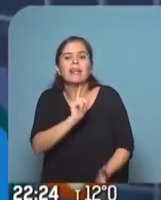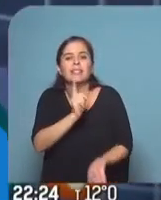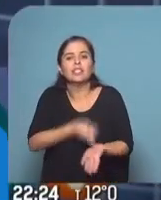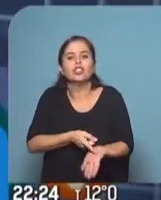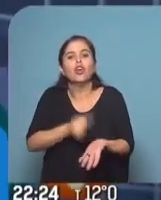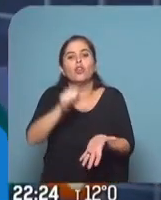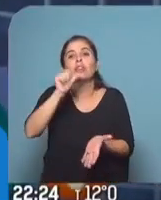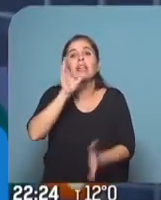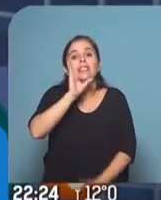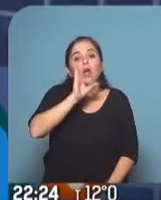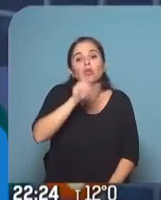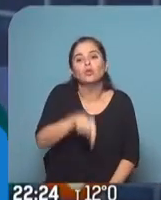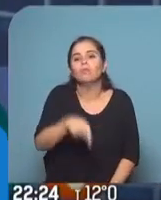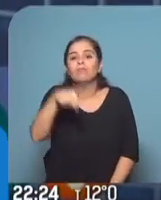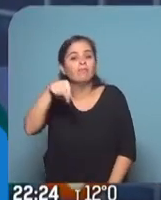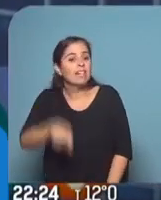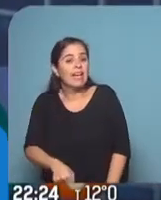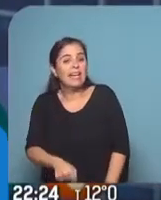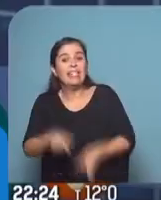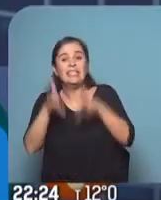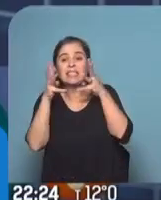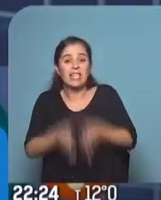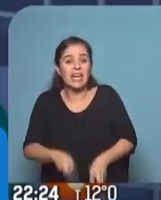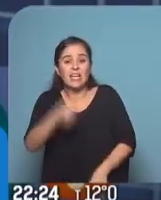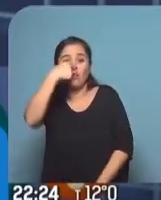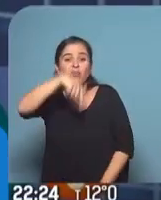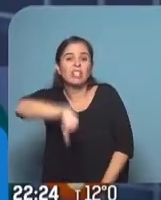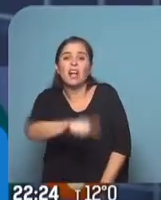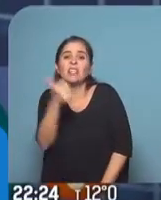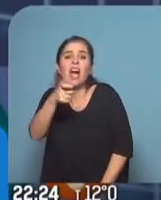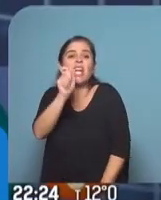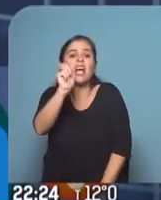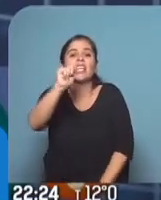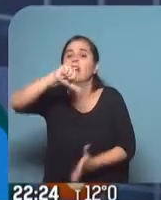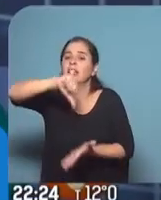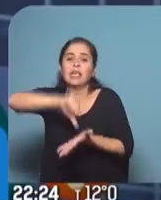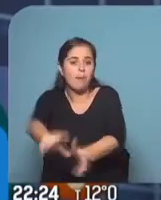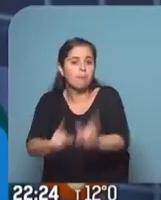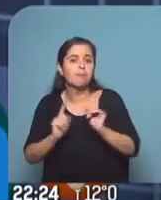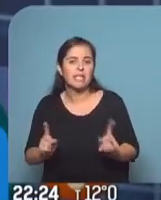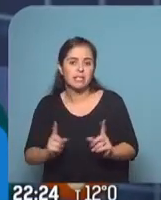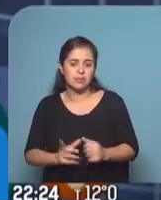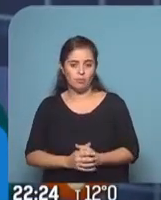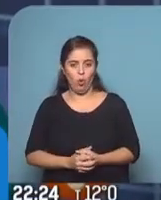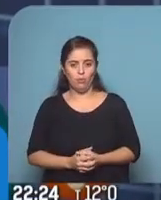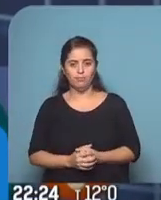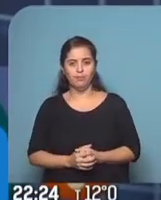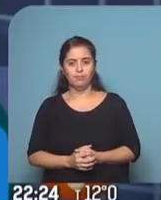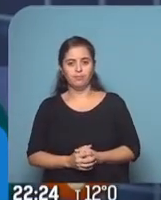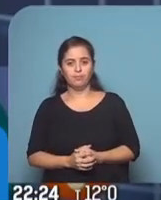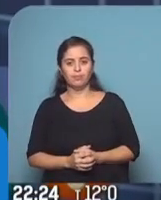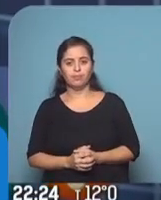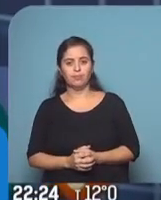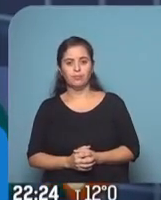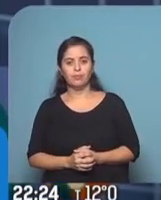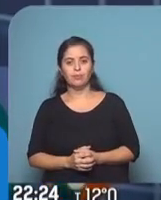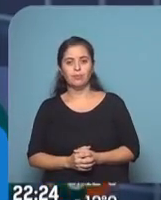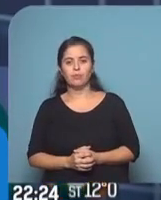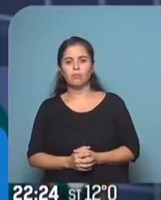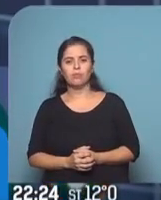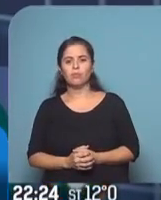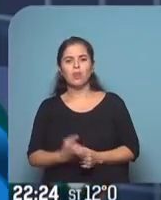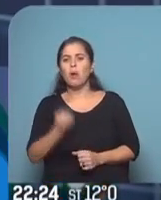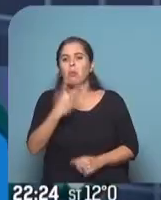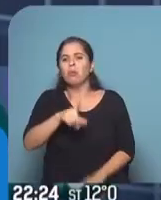این نبرد پیروزی ملت خواهد بود چون